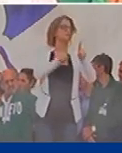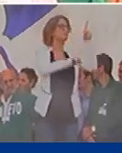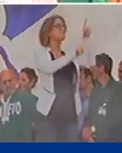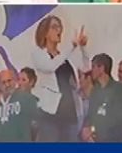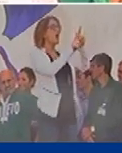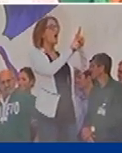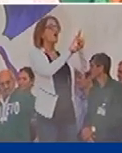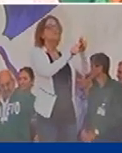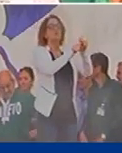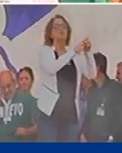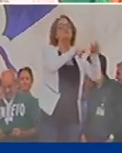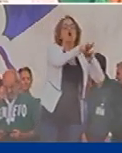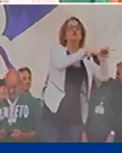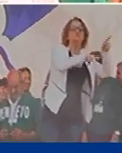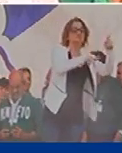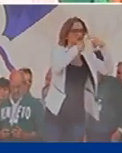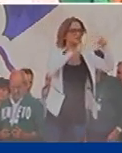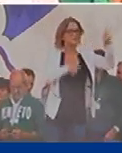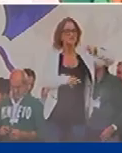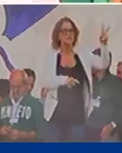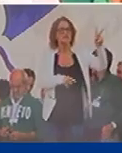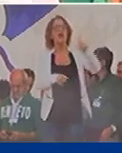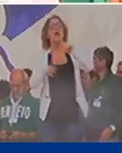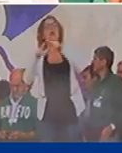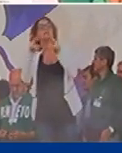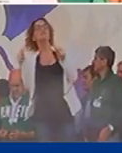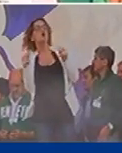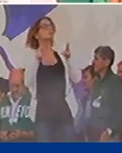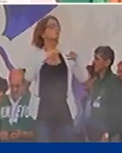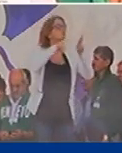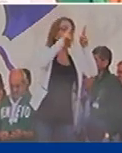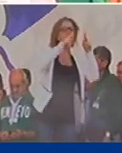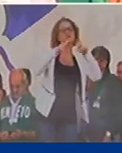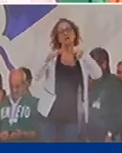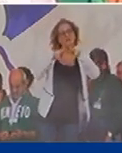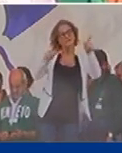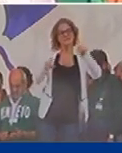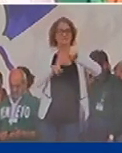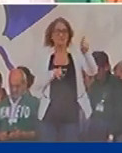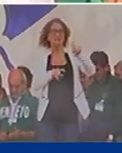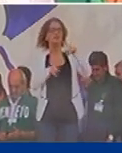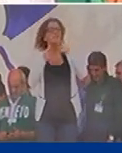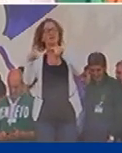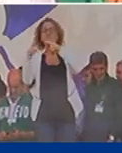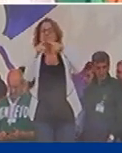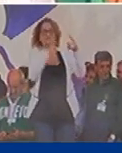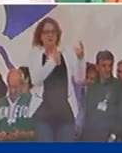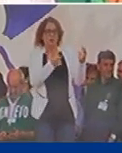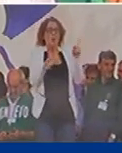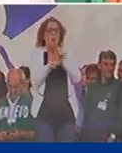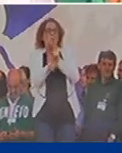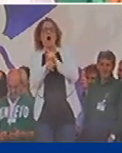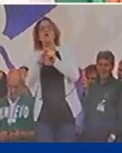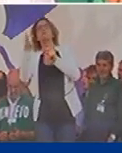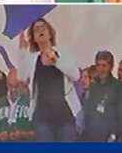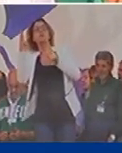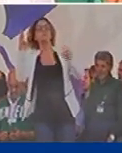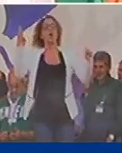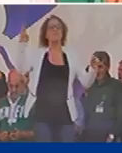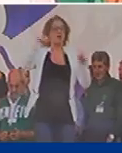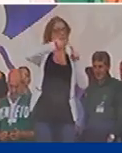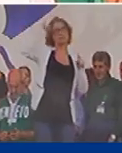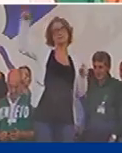Monza, è diverso da Livorno a Pisa, quindi figurati se non è diverso da Belluno ad Amatrice,